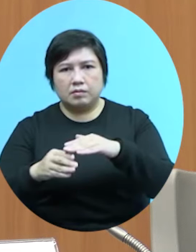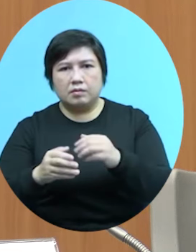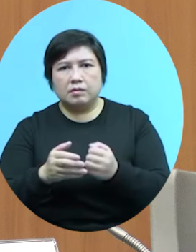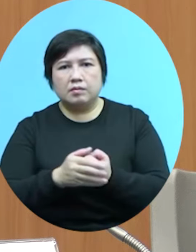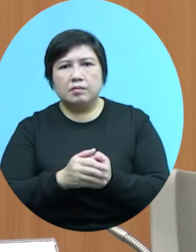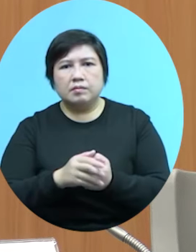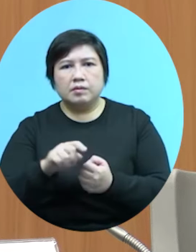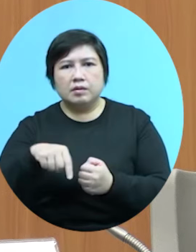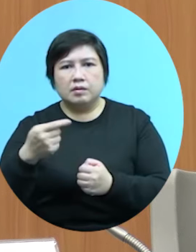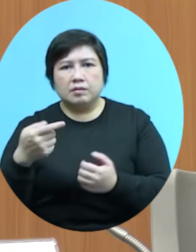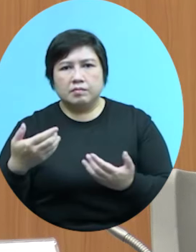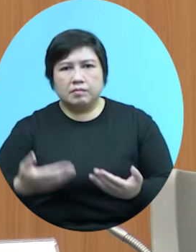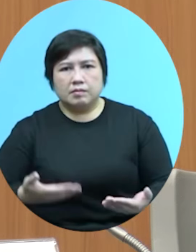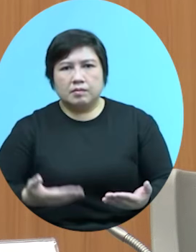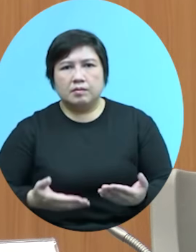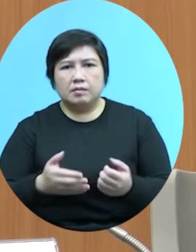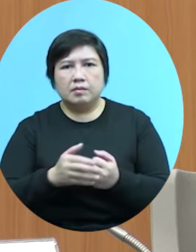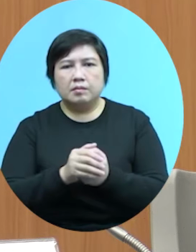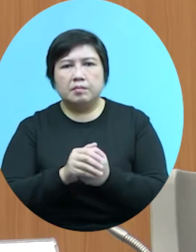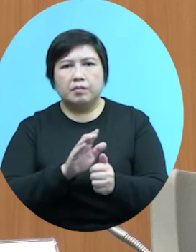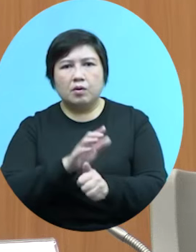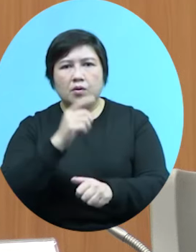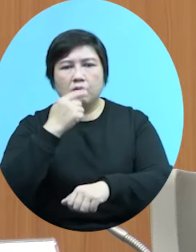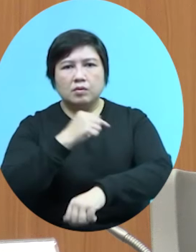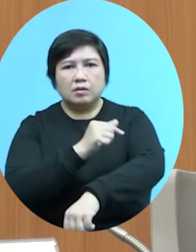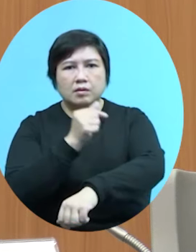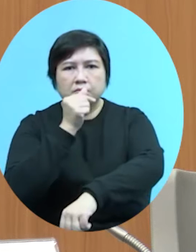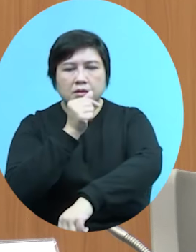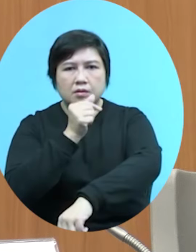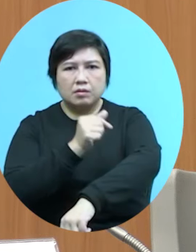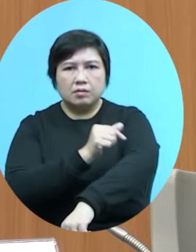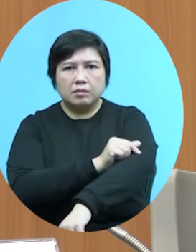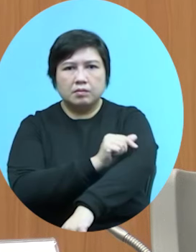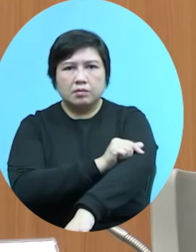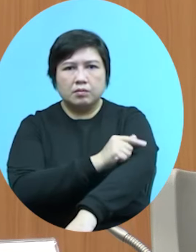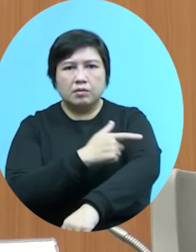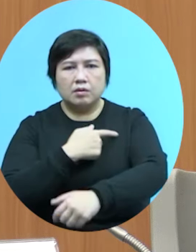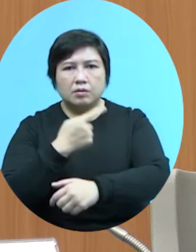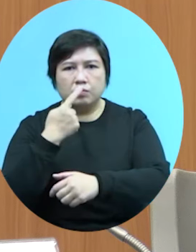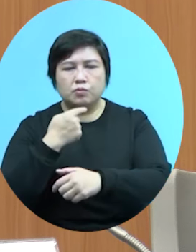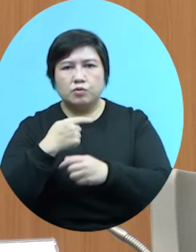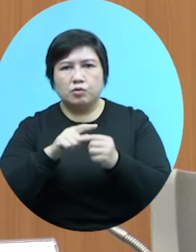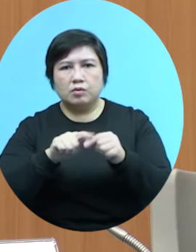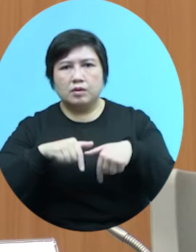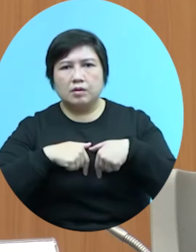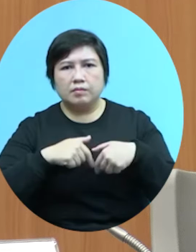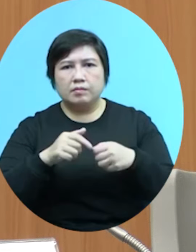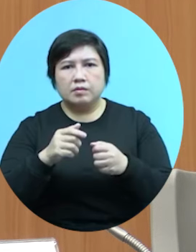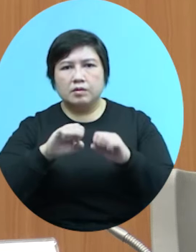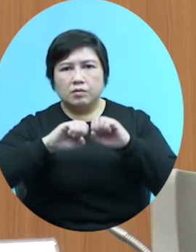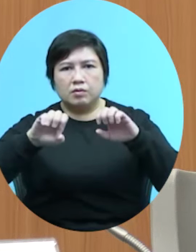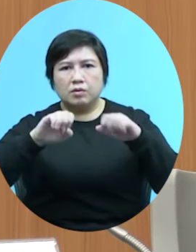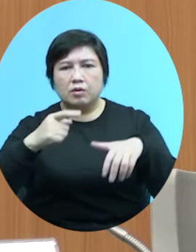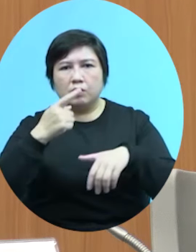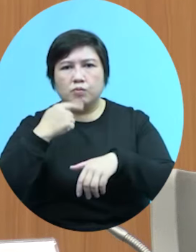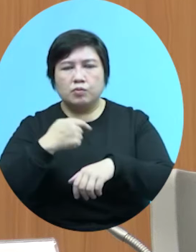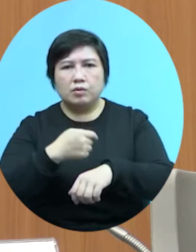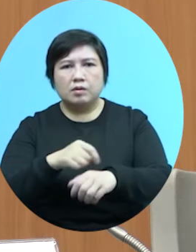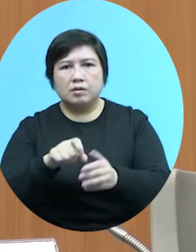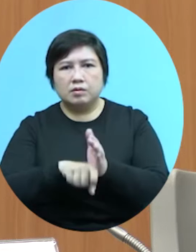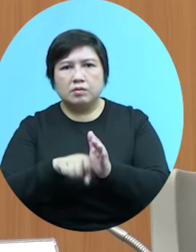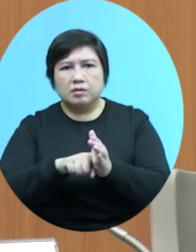另外亦在這裏幫紅十字會輸入中心作出一個呼籲現在我們目前血腹的存量